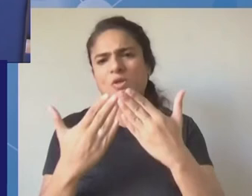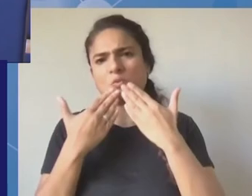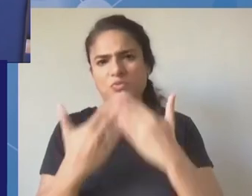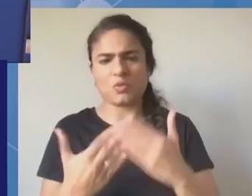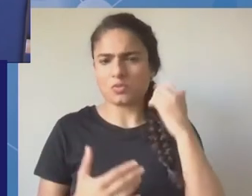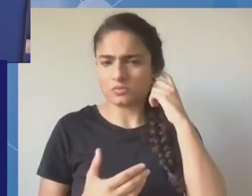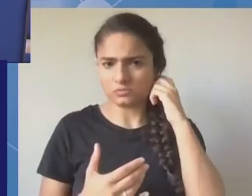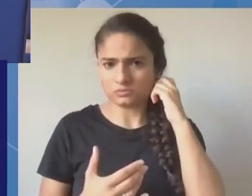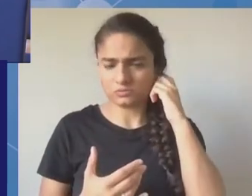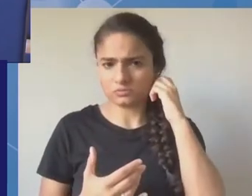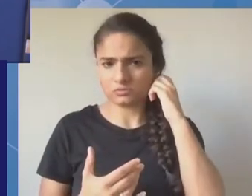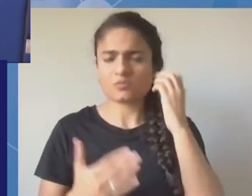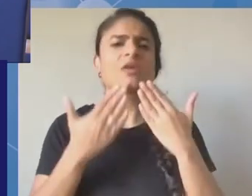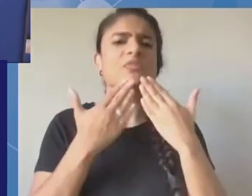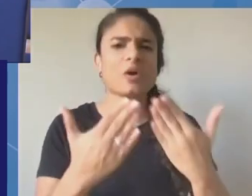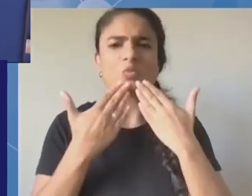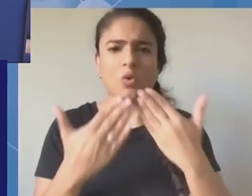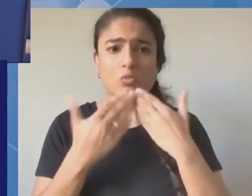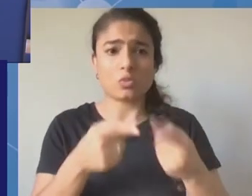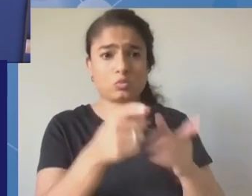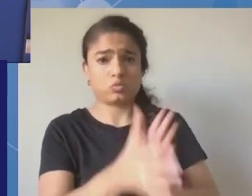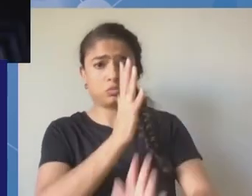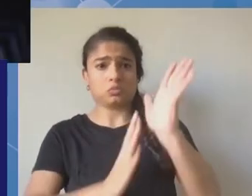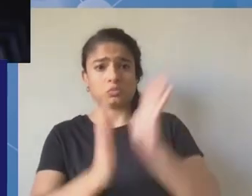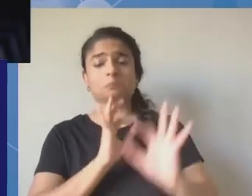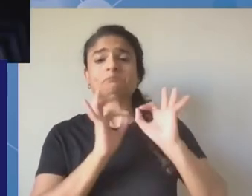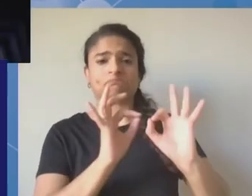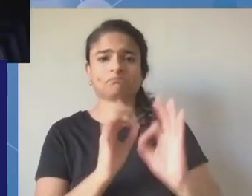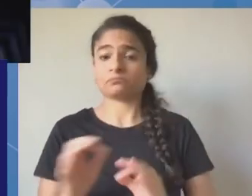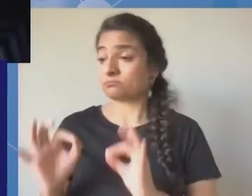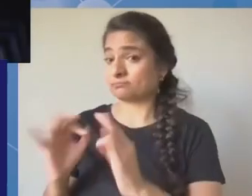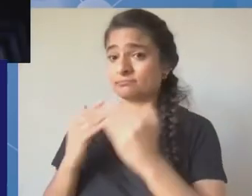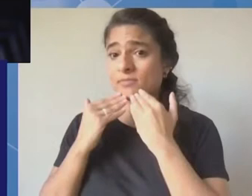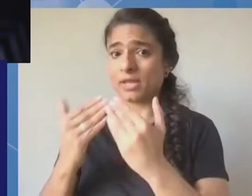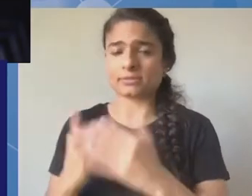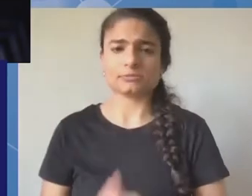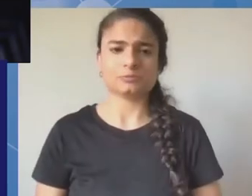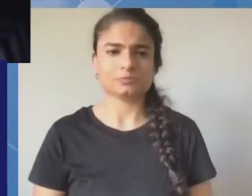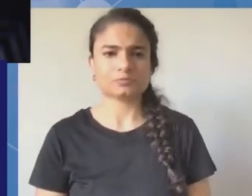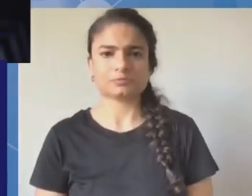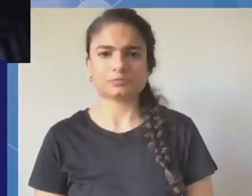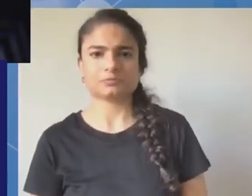好，接下来非常感谢郑格泰先生。